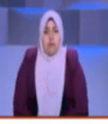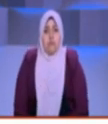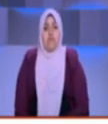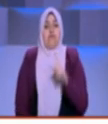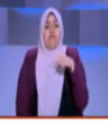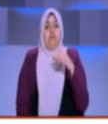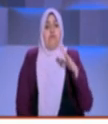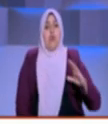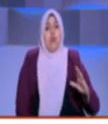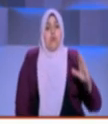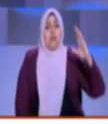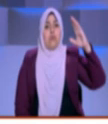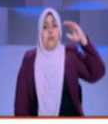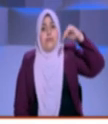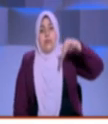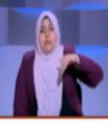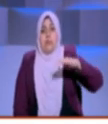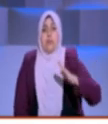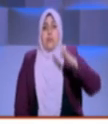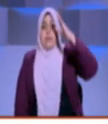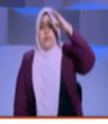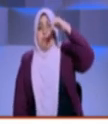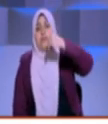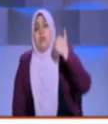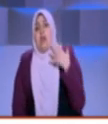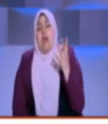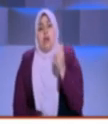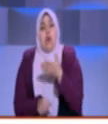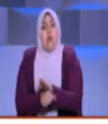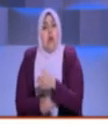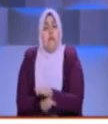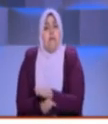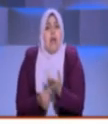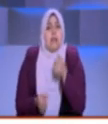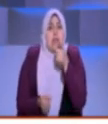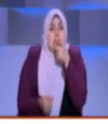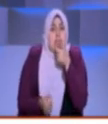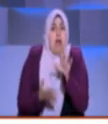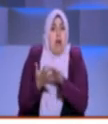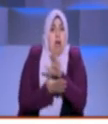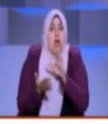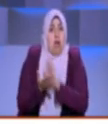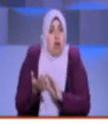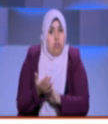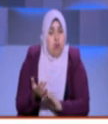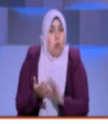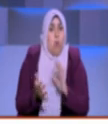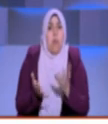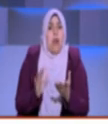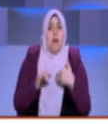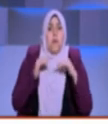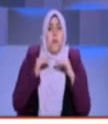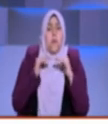وعدم الاستقرار عند منحنى الهبوط المأمول في إسبانيا، هل له أساس يمكن الارتكان إليه، ولا الأمور حتى هذه اللحظة